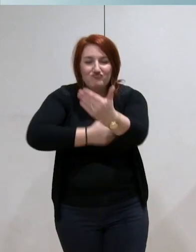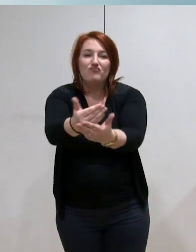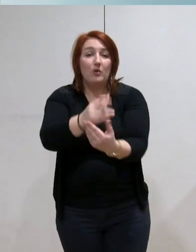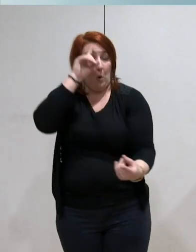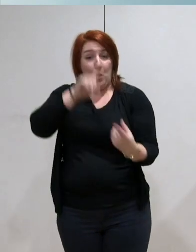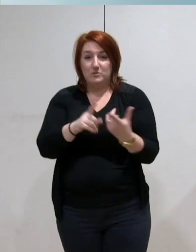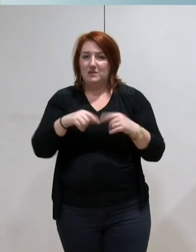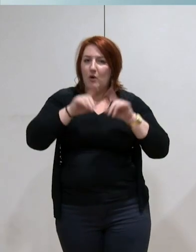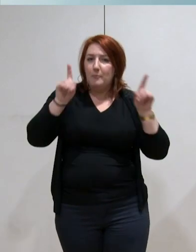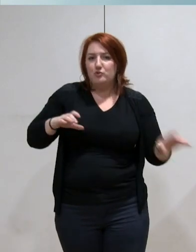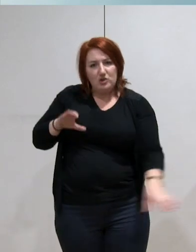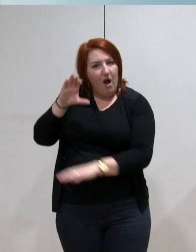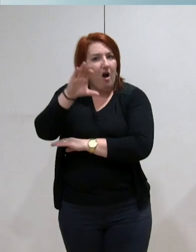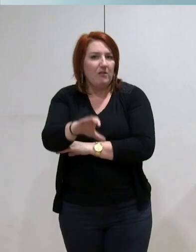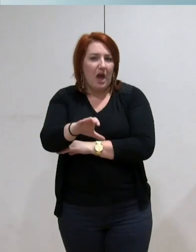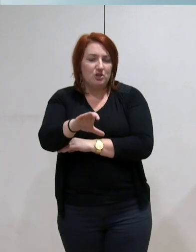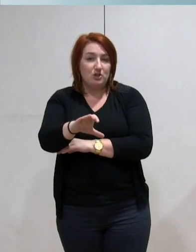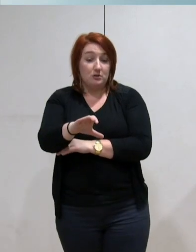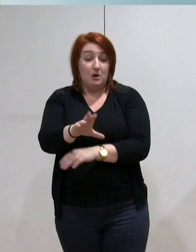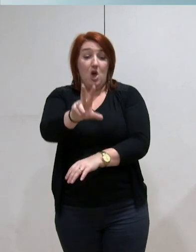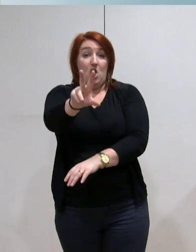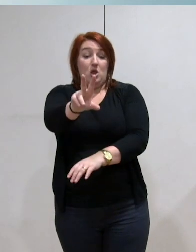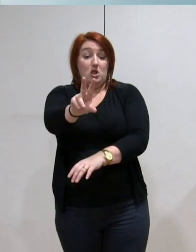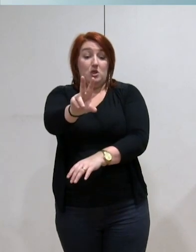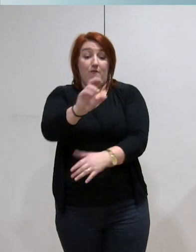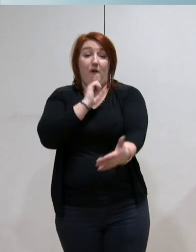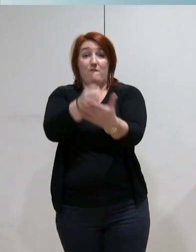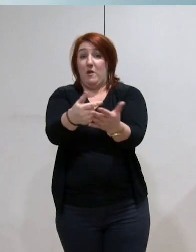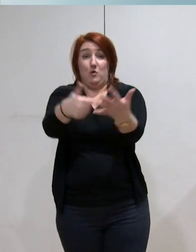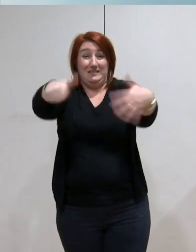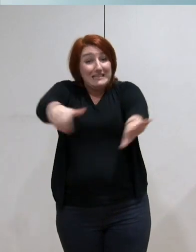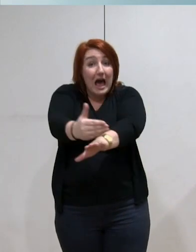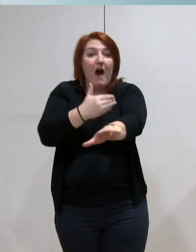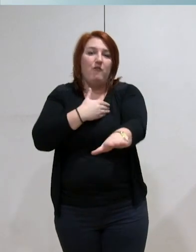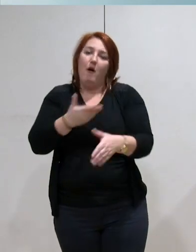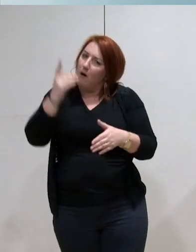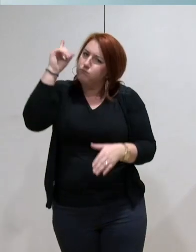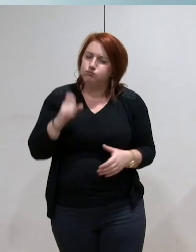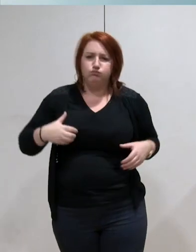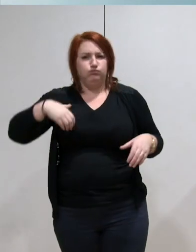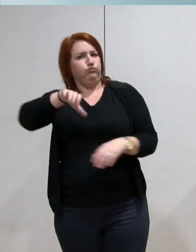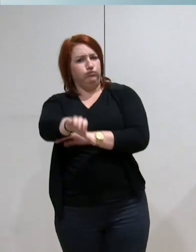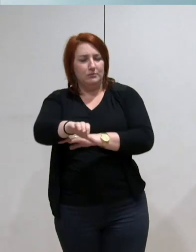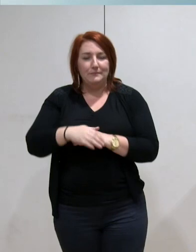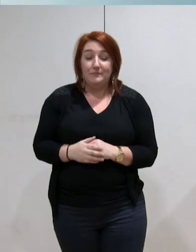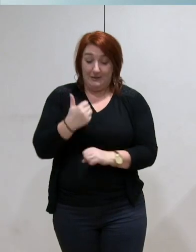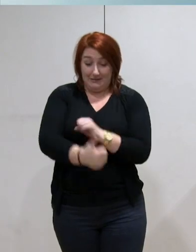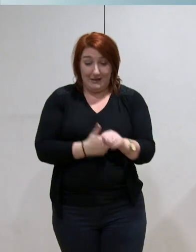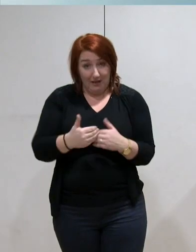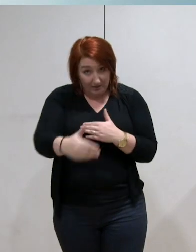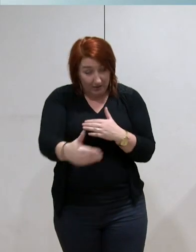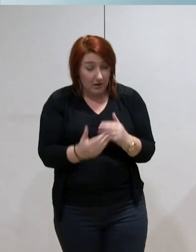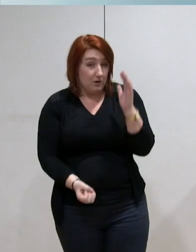budgets sur ces projets avant le 30 avant la fin de l'année 2016 et cette année on repart également pour un nouveau budget